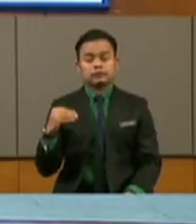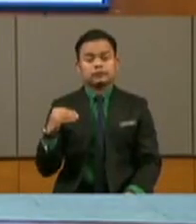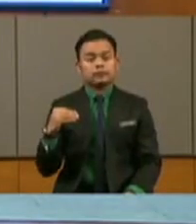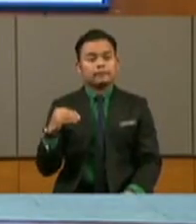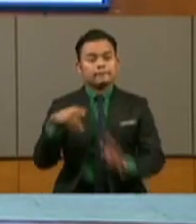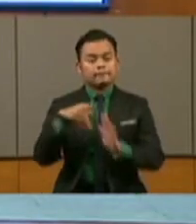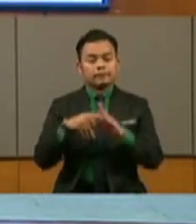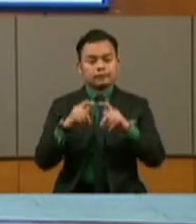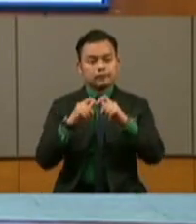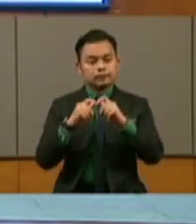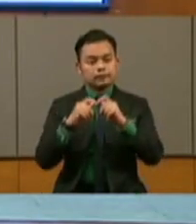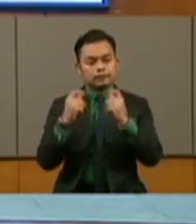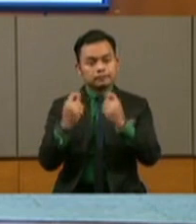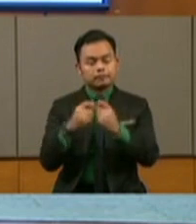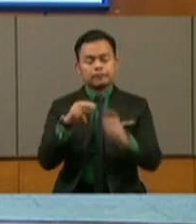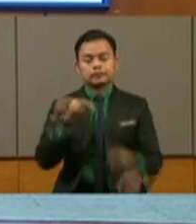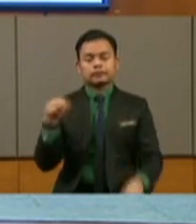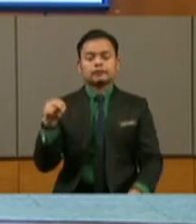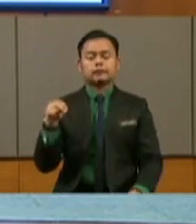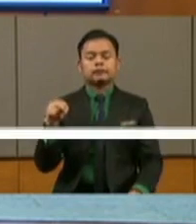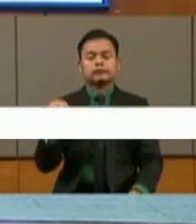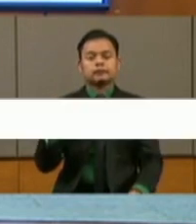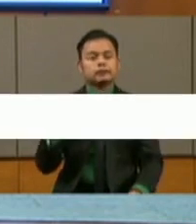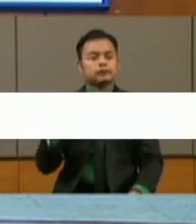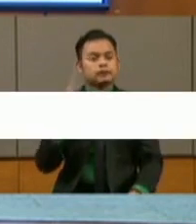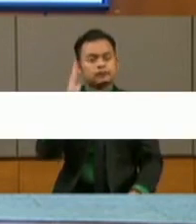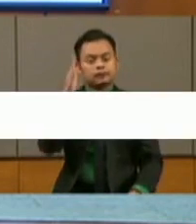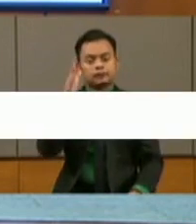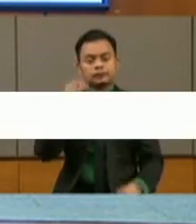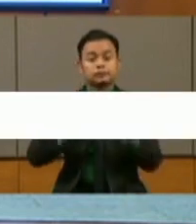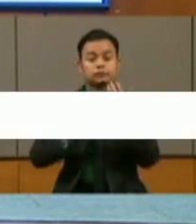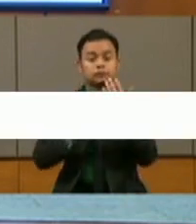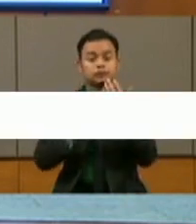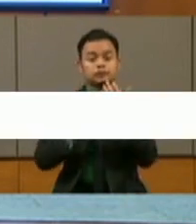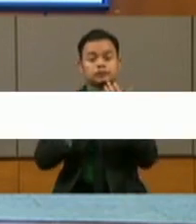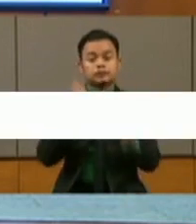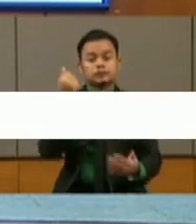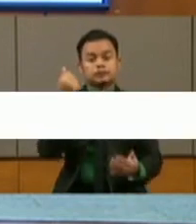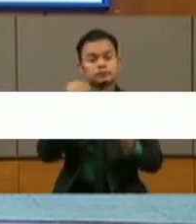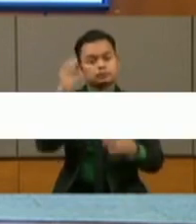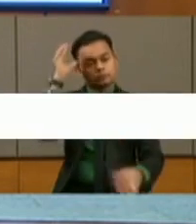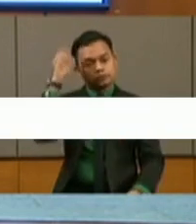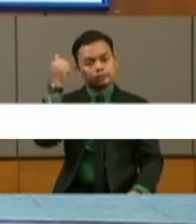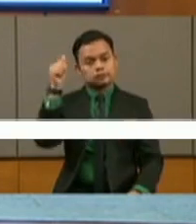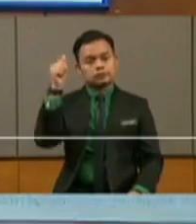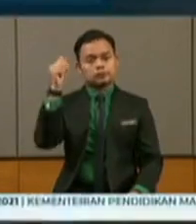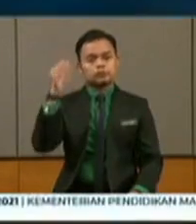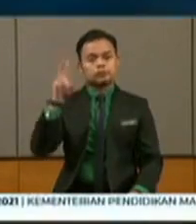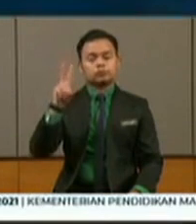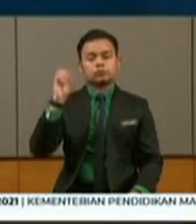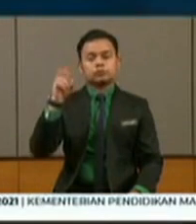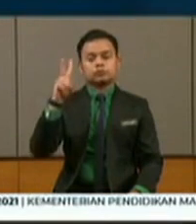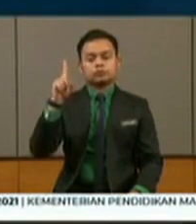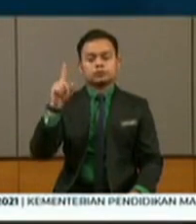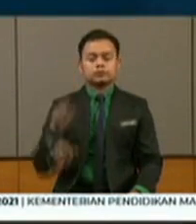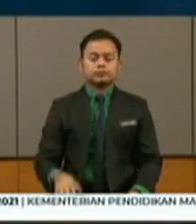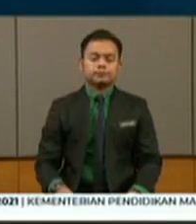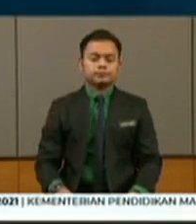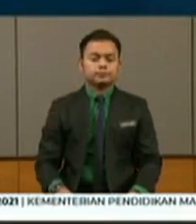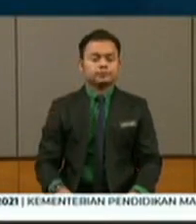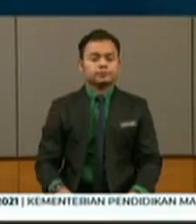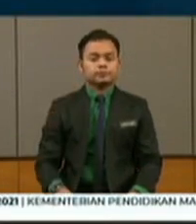2021 jika kita lihat proses ini bakal satu proses yang mudah ini bukan satu pengambilan biasa pengambilan